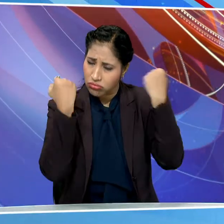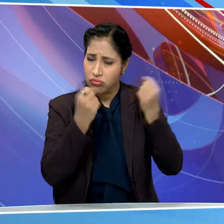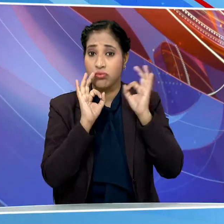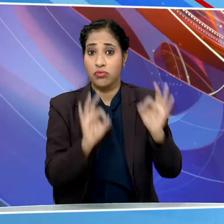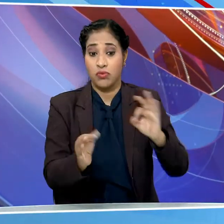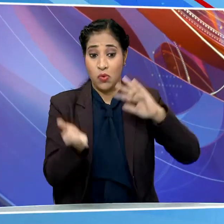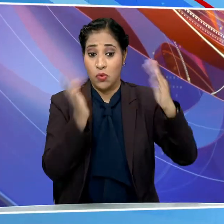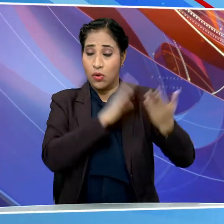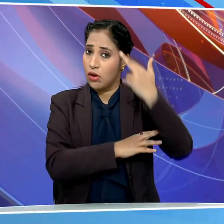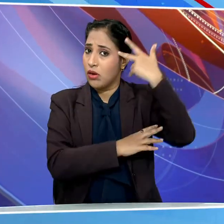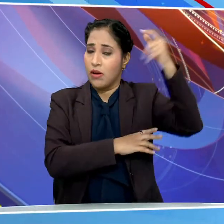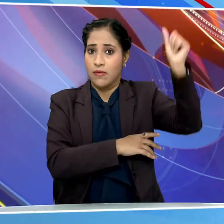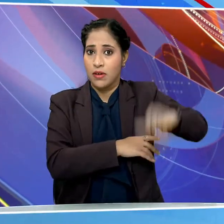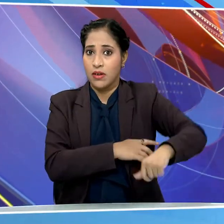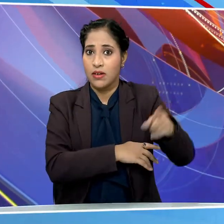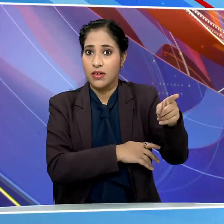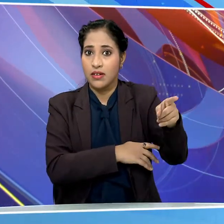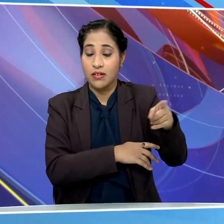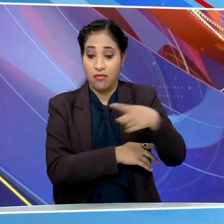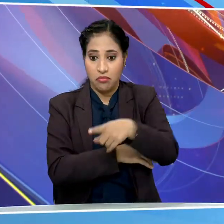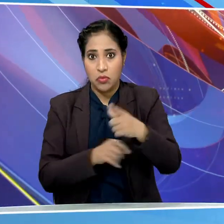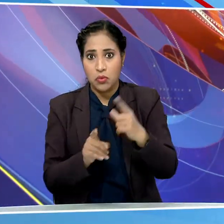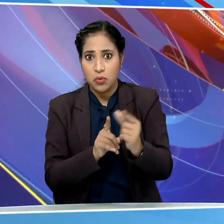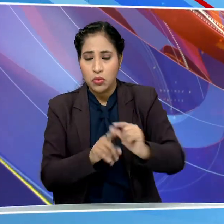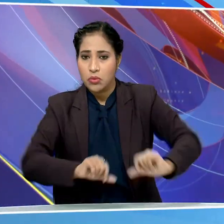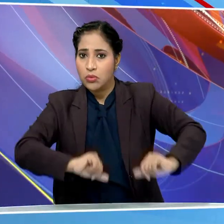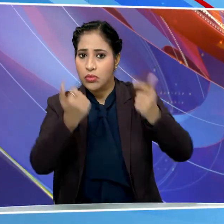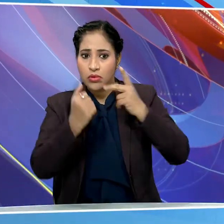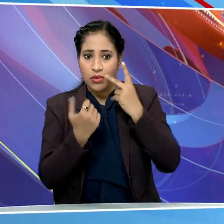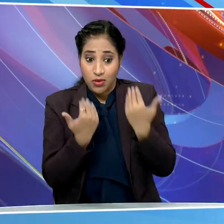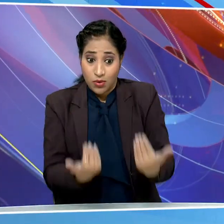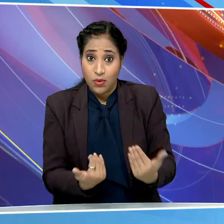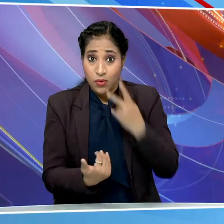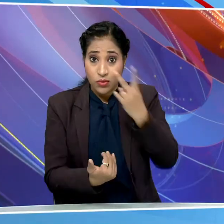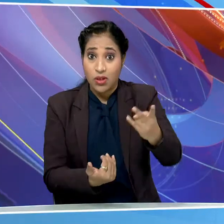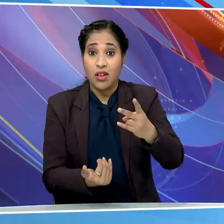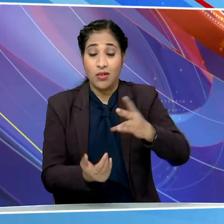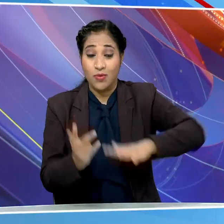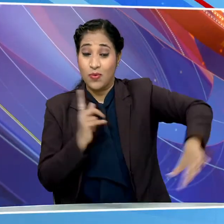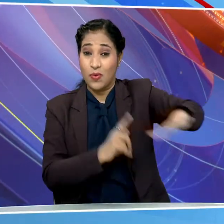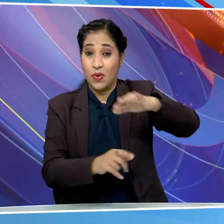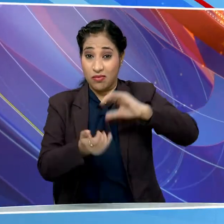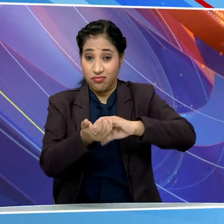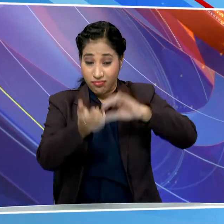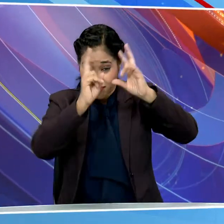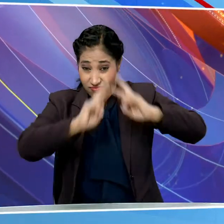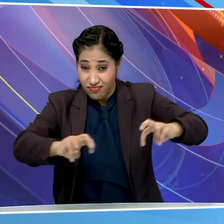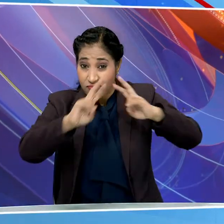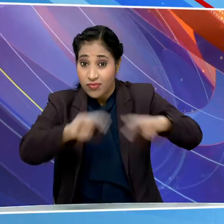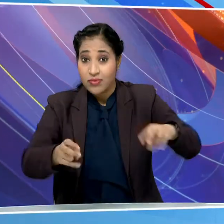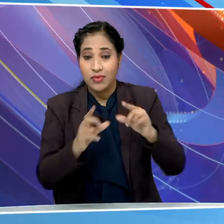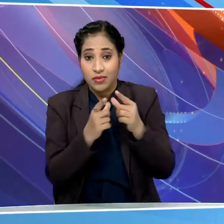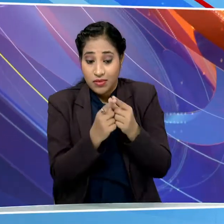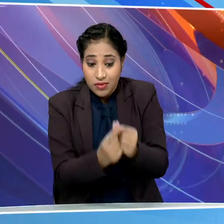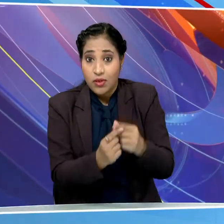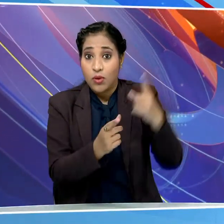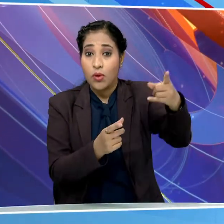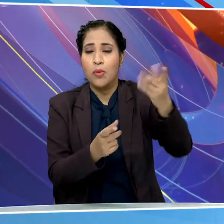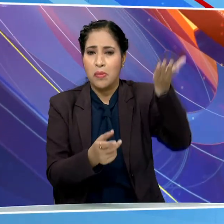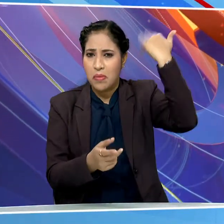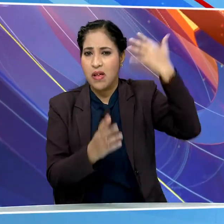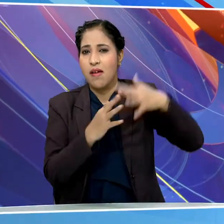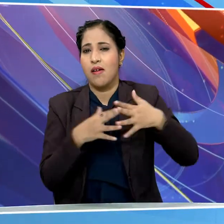दुनिया जिसकी कल्पना नहीं करती थी। यहां जो मेरे बुजुर्ग हैं उनको पता है कि अमेरिका से क्यों आता